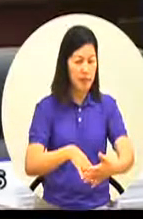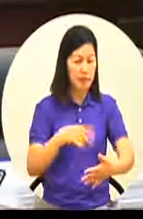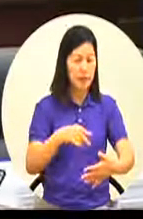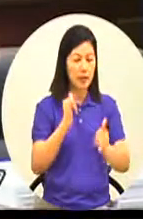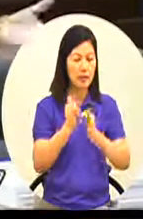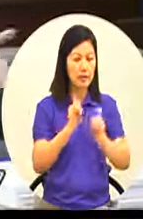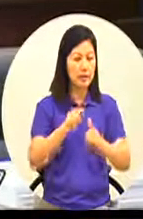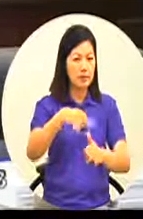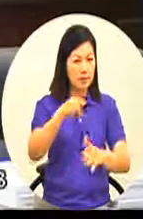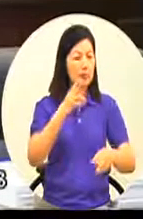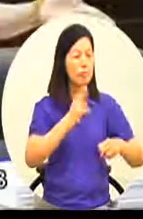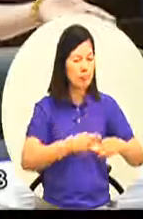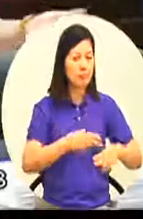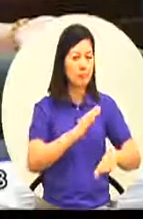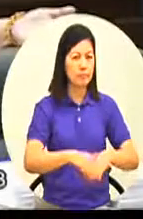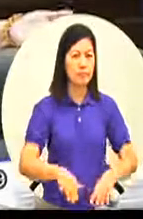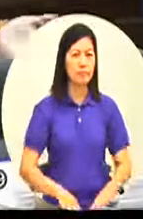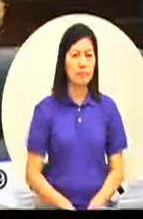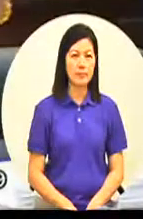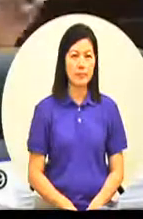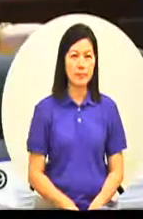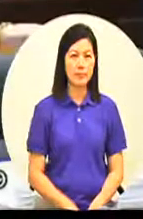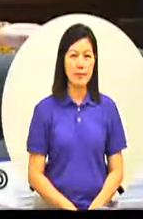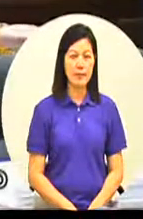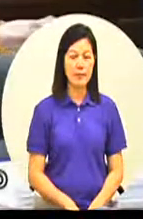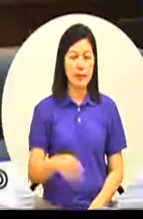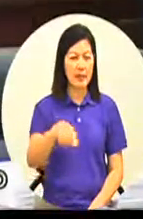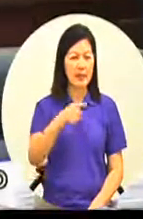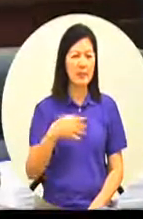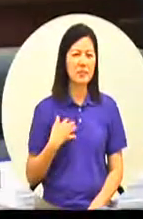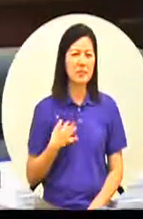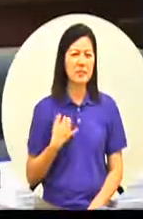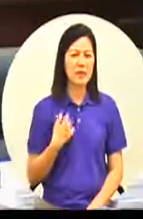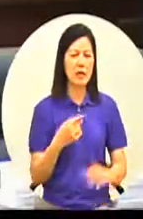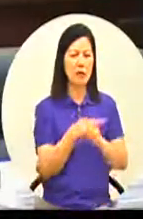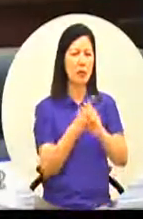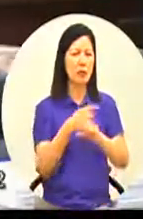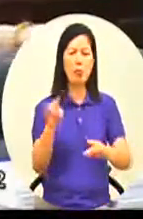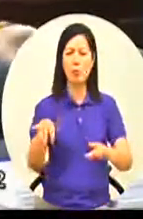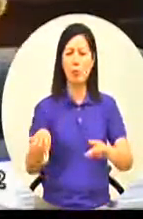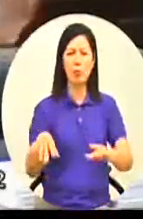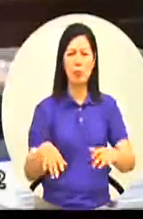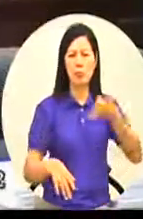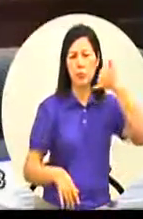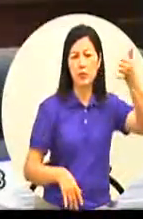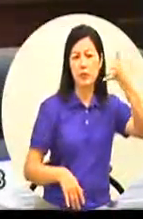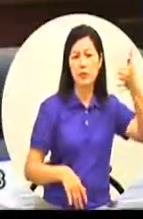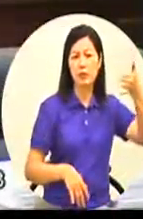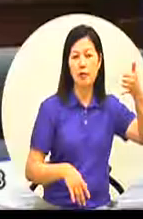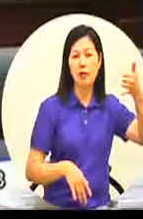啊。我们不妨可以来做，因为大家都不知道计程车是对，其实你都拍1888，大家真